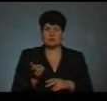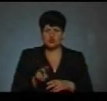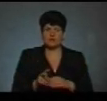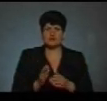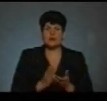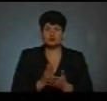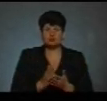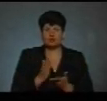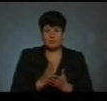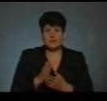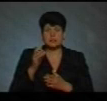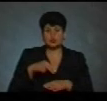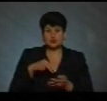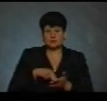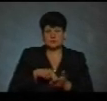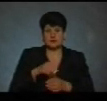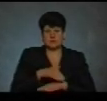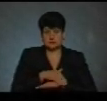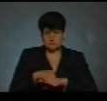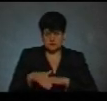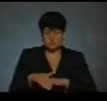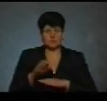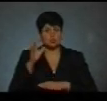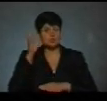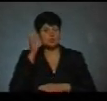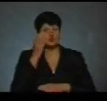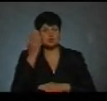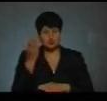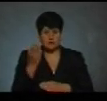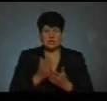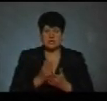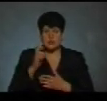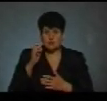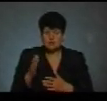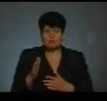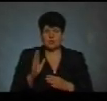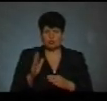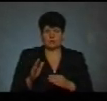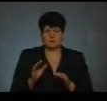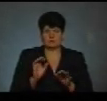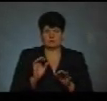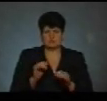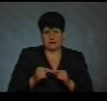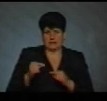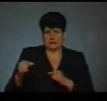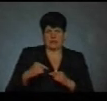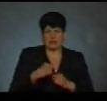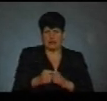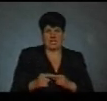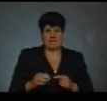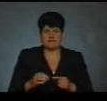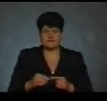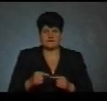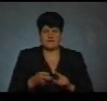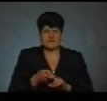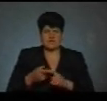службу, мали би слухати на території лаври службу і знаходитися на безпечній карантинній відстані один